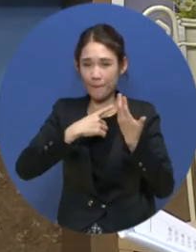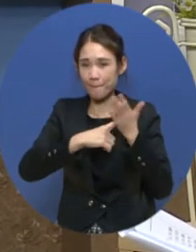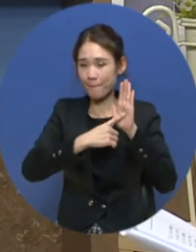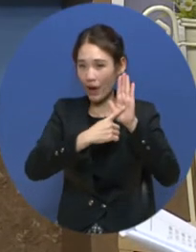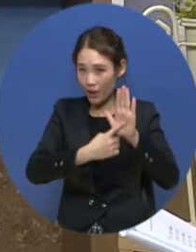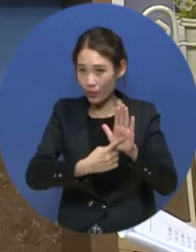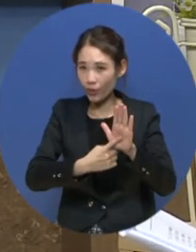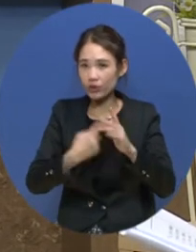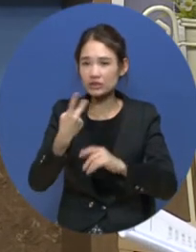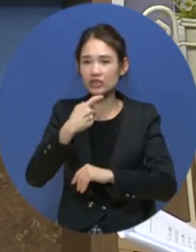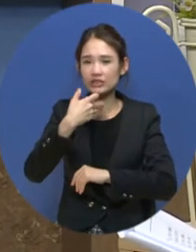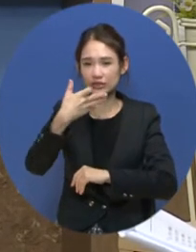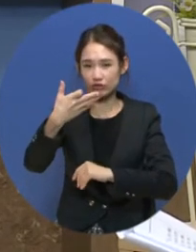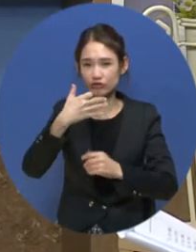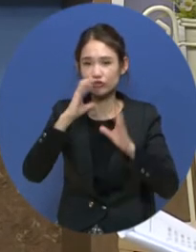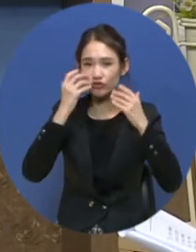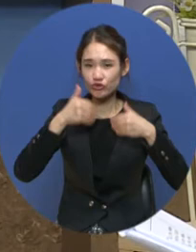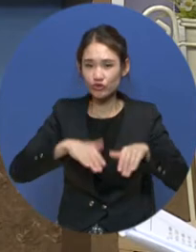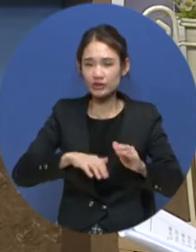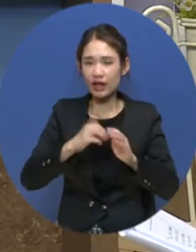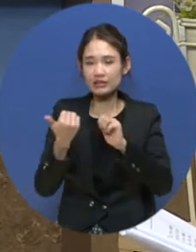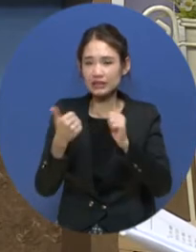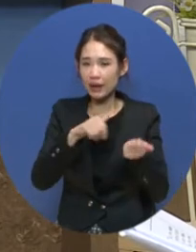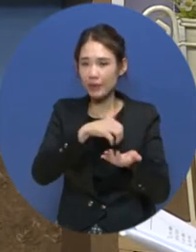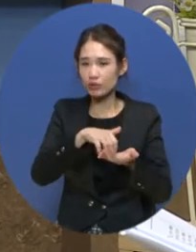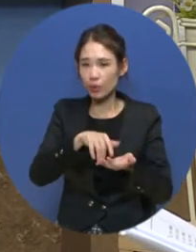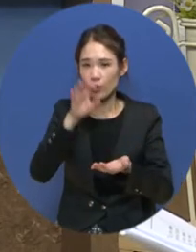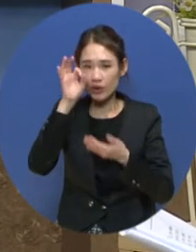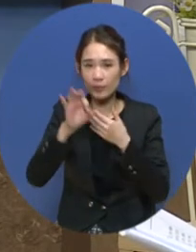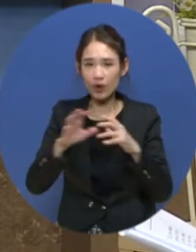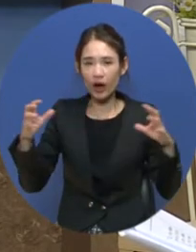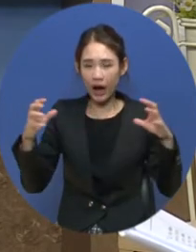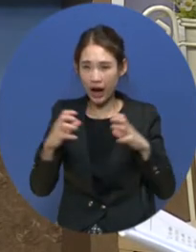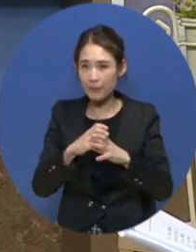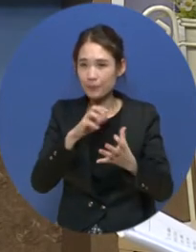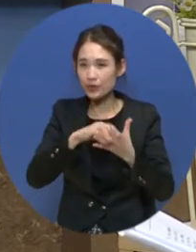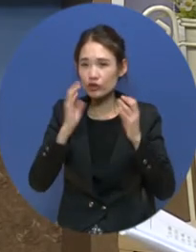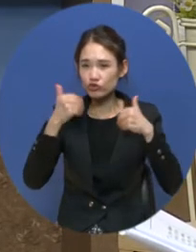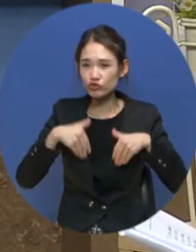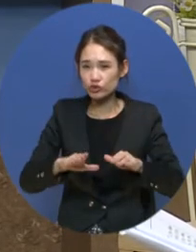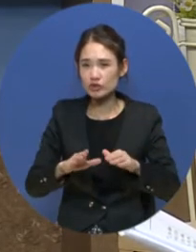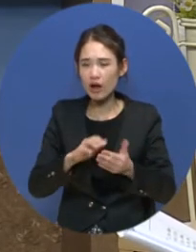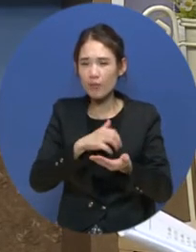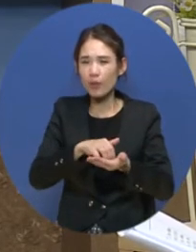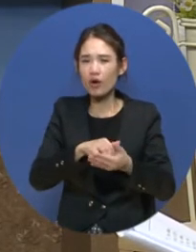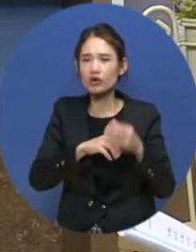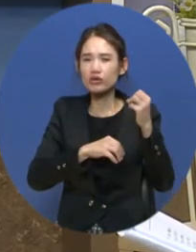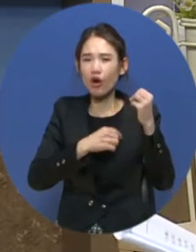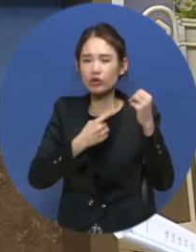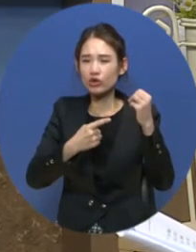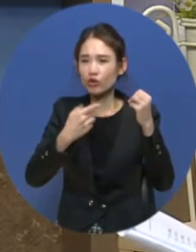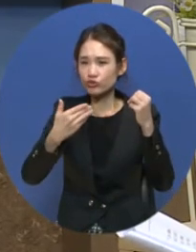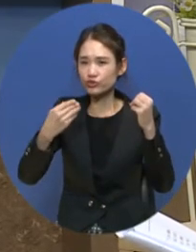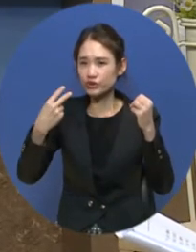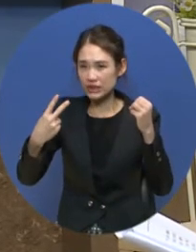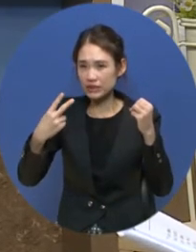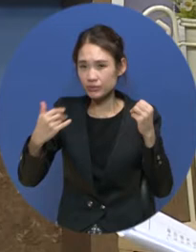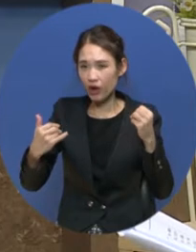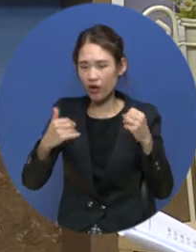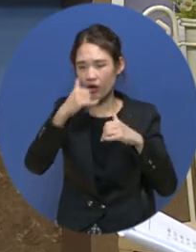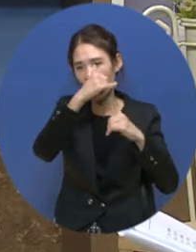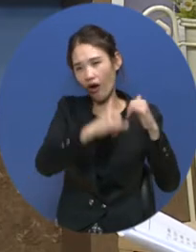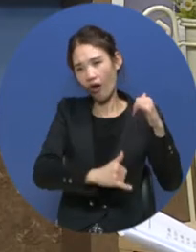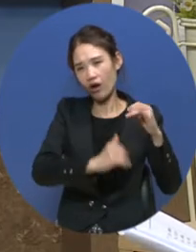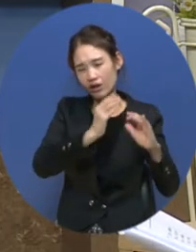출생 사망 통계를 보면 합계 출산율이 0.92명으로 역대 가장 낮은